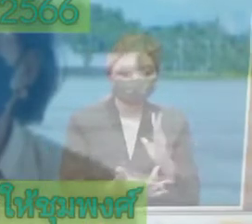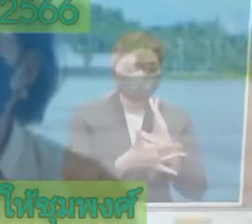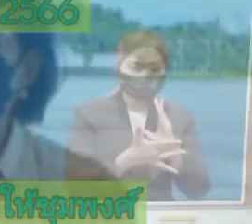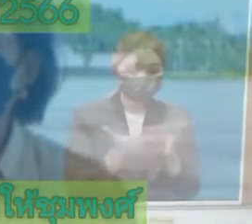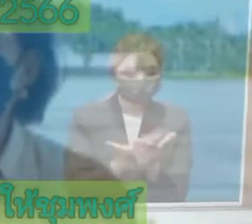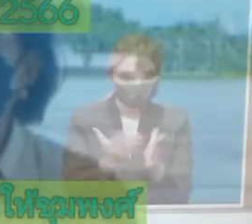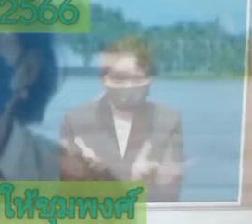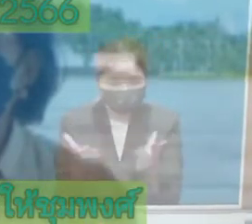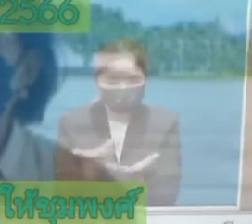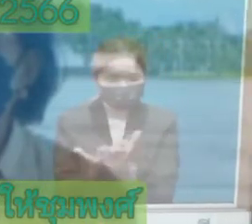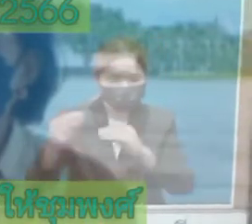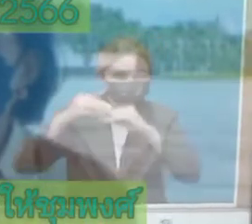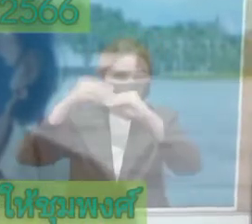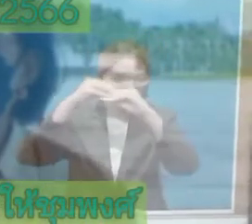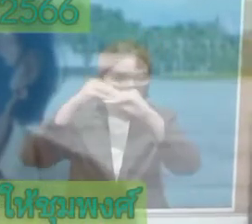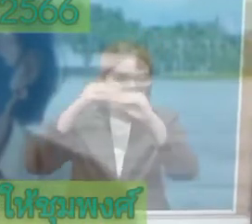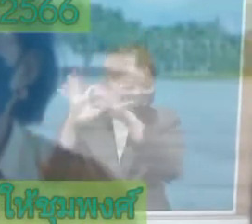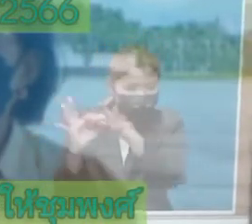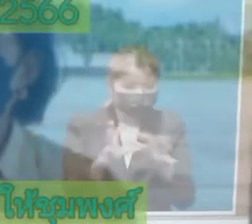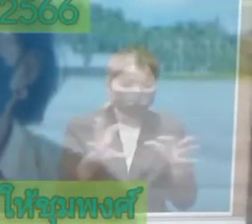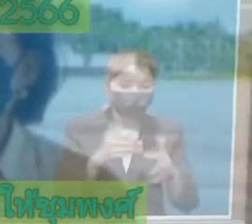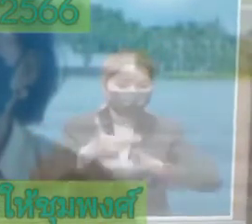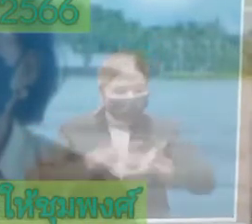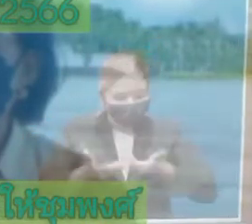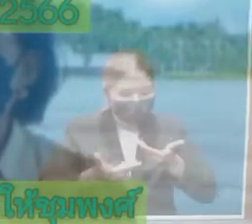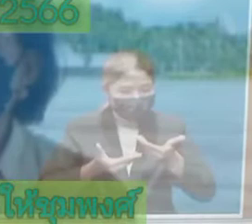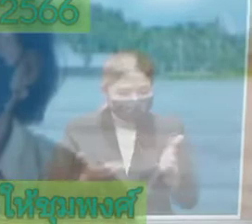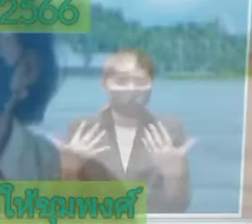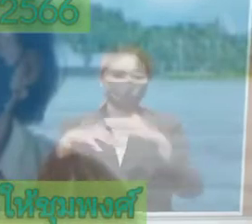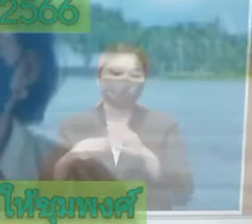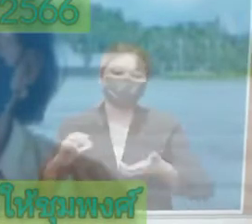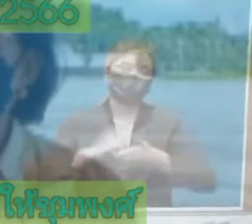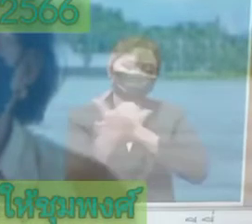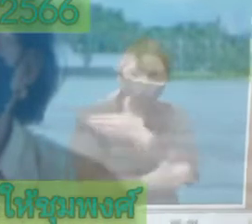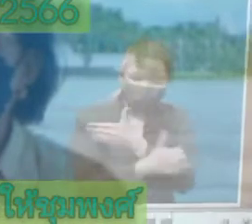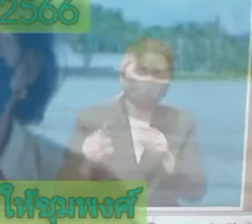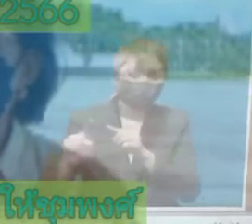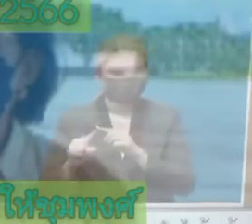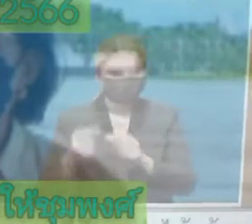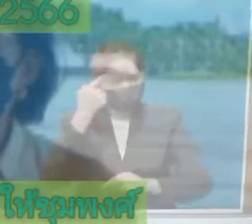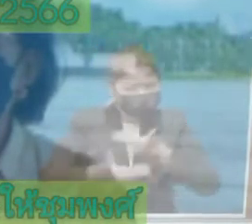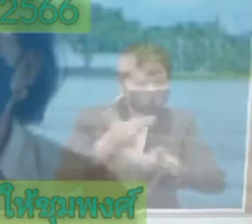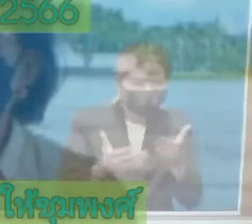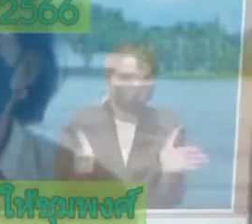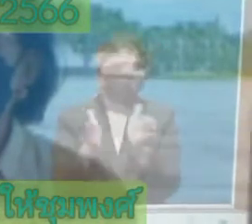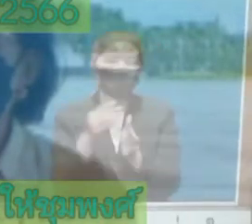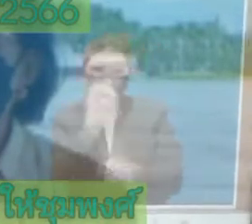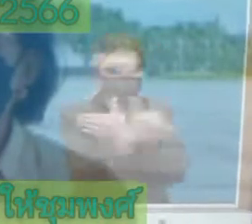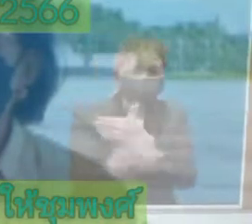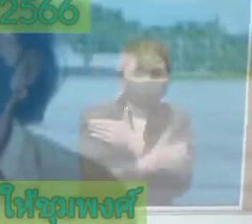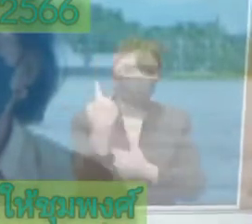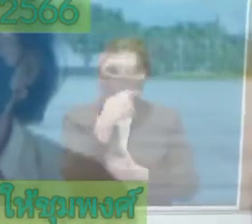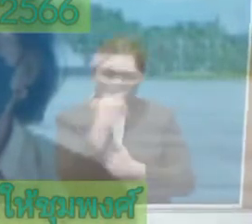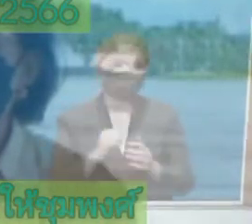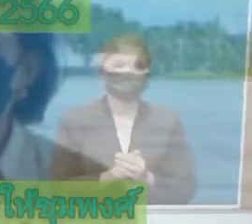รายได้ประเทศขึ้นมากพอสมควรเชื่อมต่อการค้าการลงทุนกับต่างประเทศการที่เราจะเลือกว่าเราจะค้าขายกับใครต่างๆไม่ใช่ว่าอยากจะขายเขาก็จะซื้อ